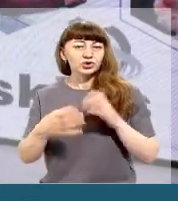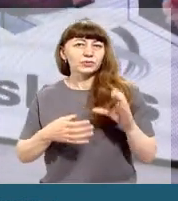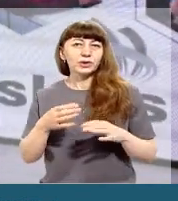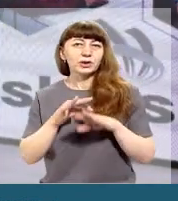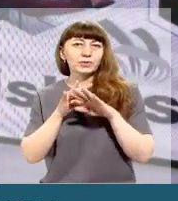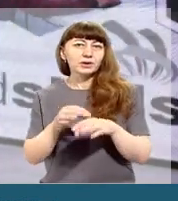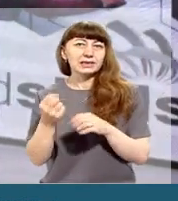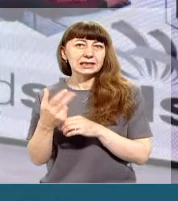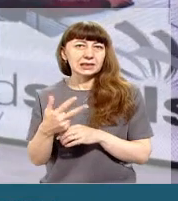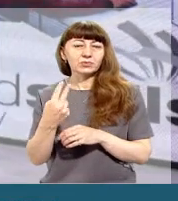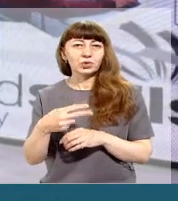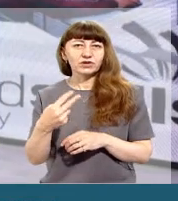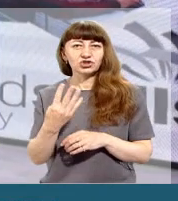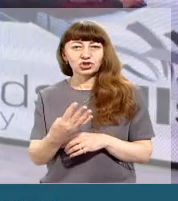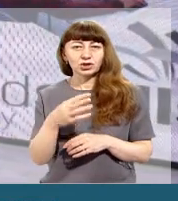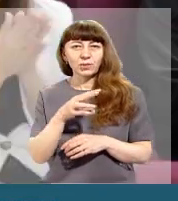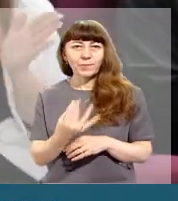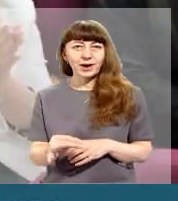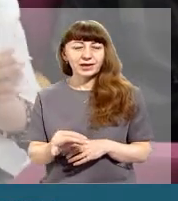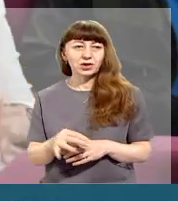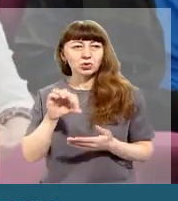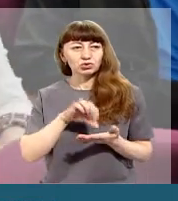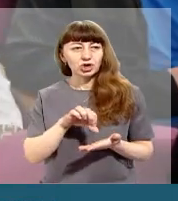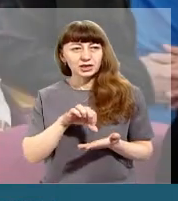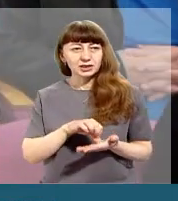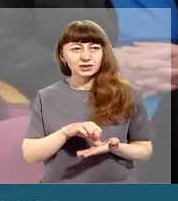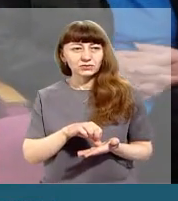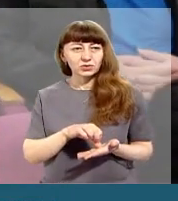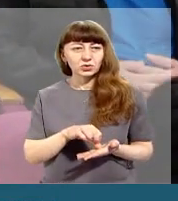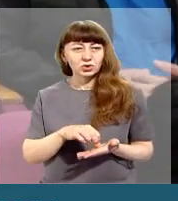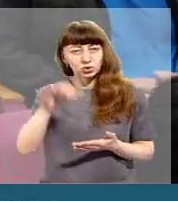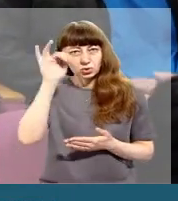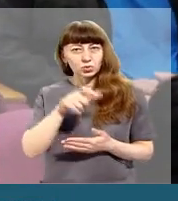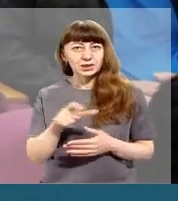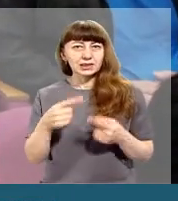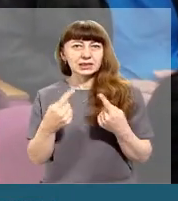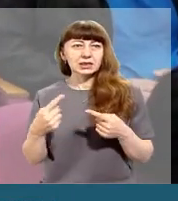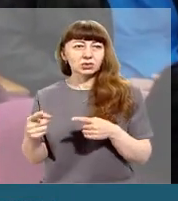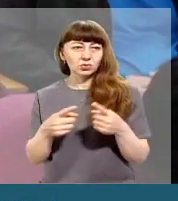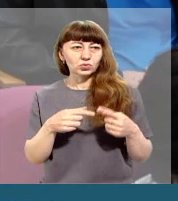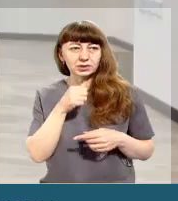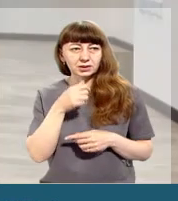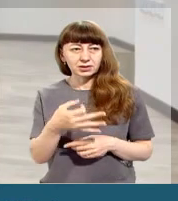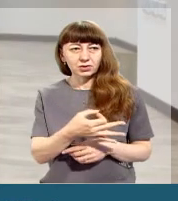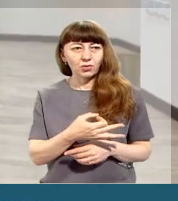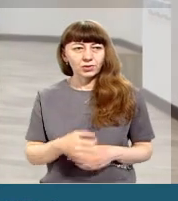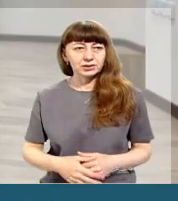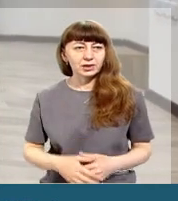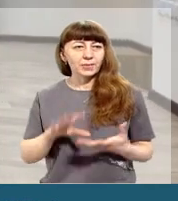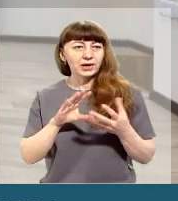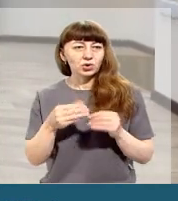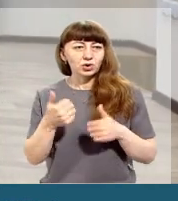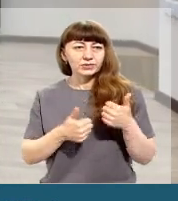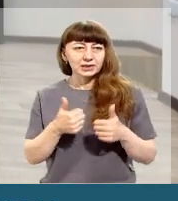чемпионата пройдет с 13 по 24 мая. Участие в нем принимают студенты из ряда регионов Кустанайской области. По